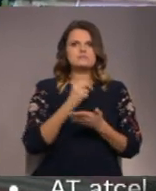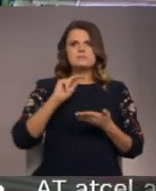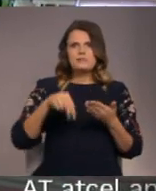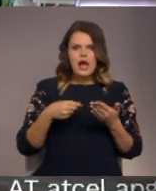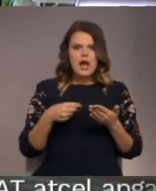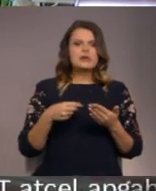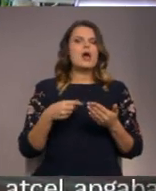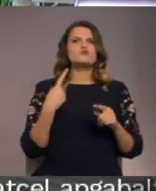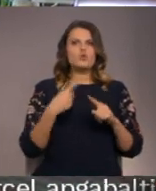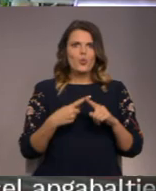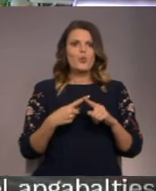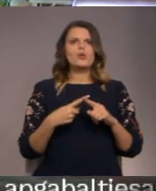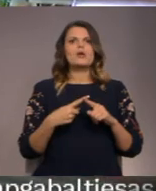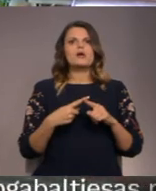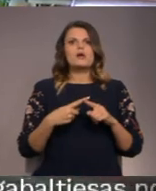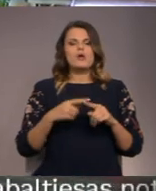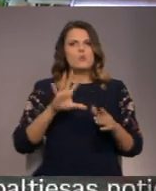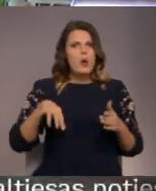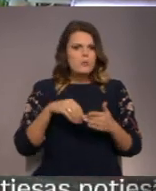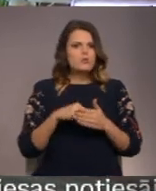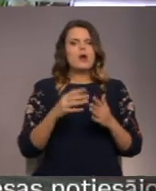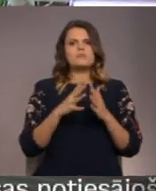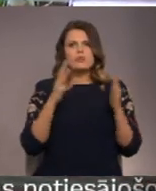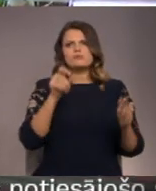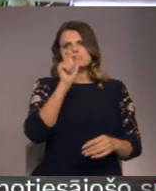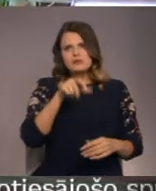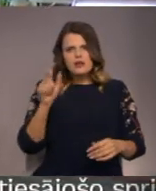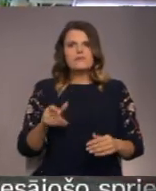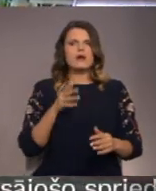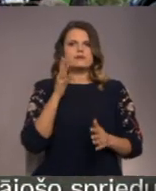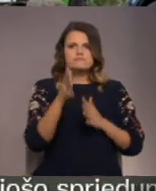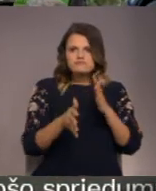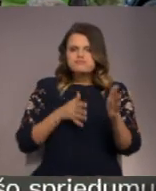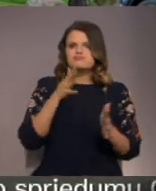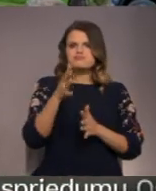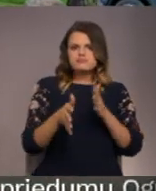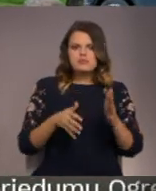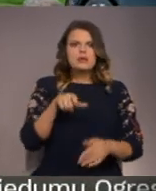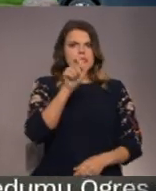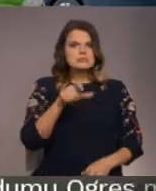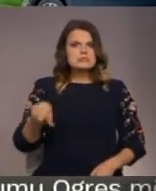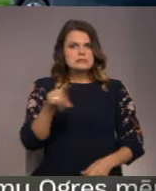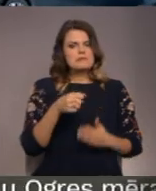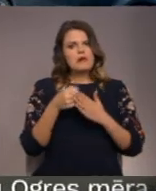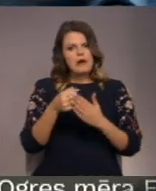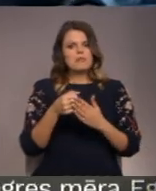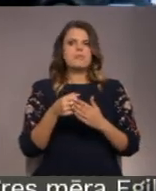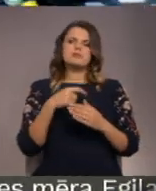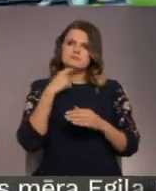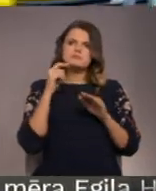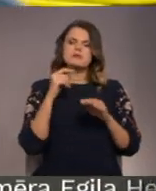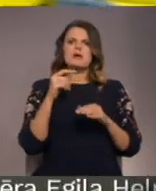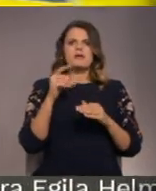paraksta, un joprojām nāk un nāk cilvēki. Iedzīvotāji atbalsta kreisā